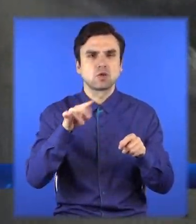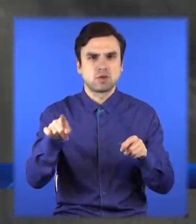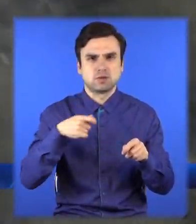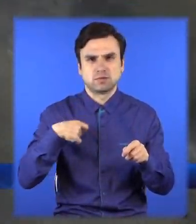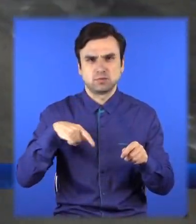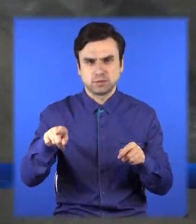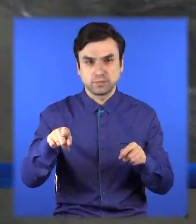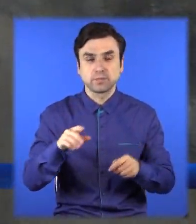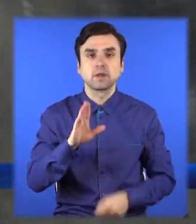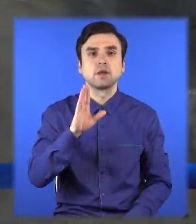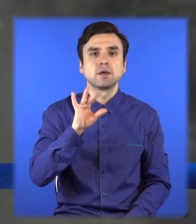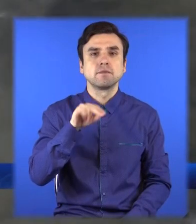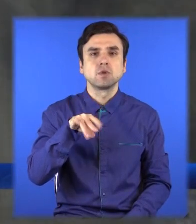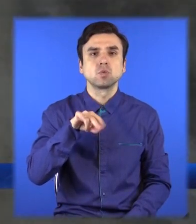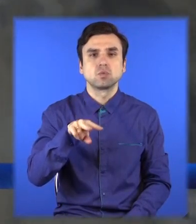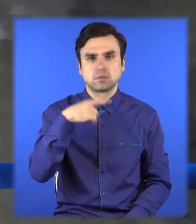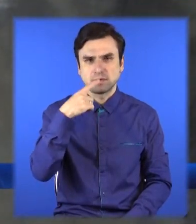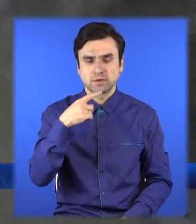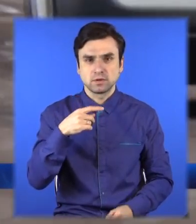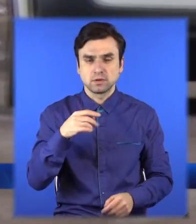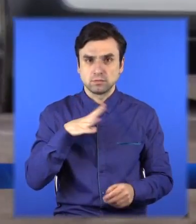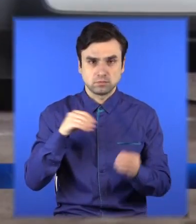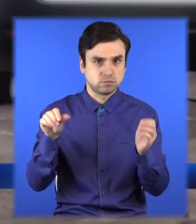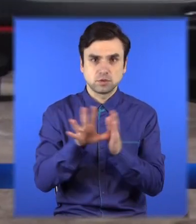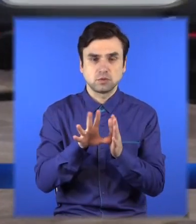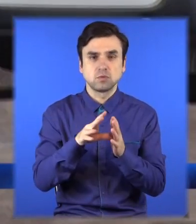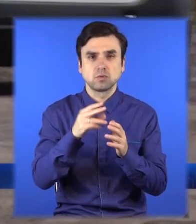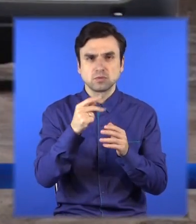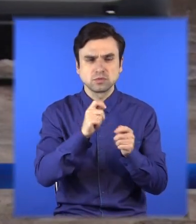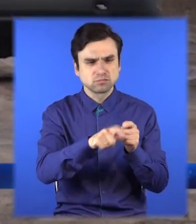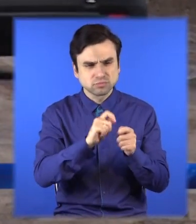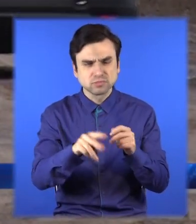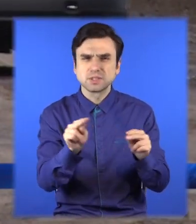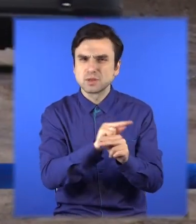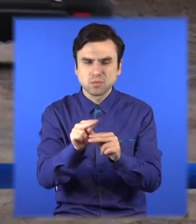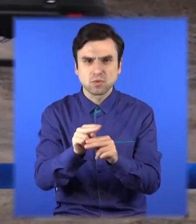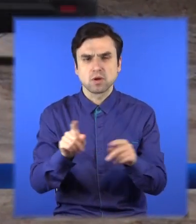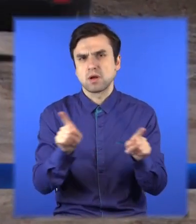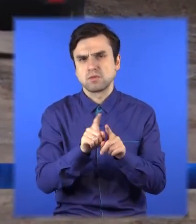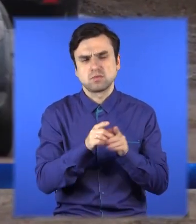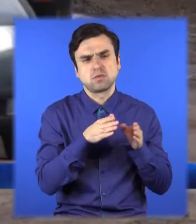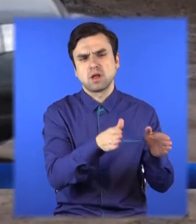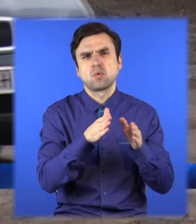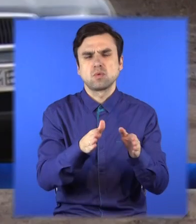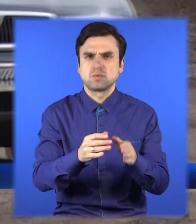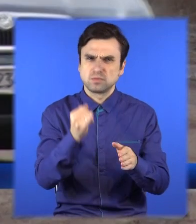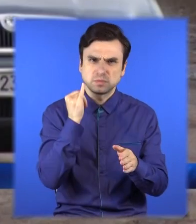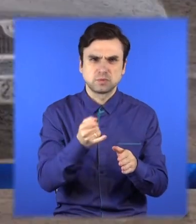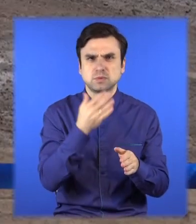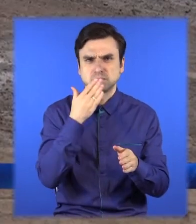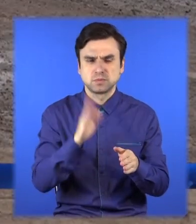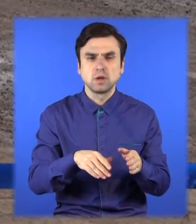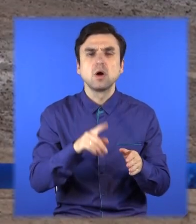Вілкула, незважаючи на рекордну суму, витрачену загалом на ремонт доріг минулоріч, вони залишаються в жахливому стані. І це в